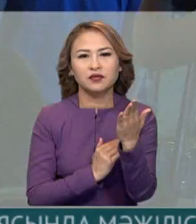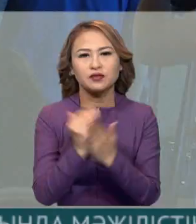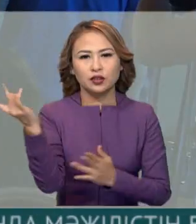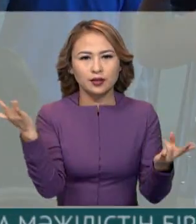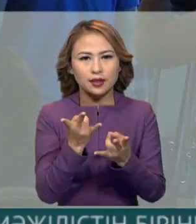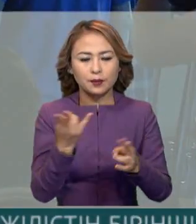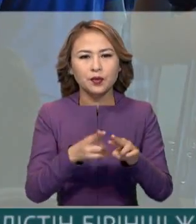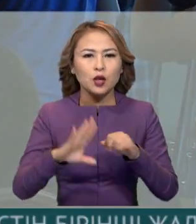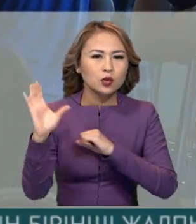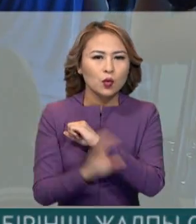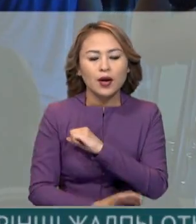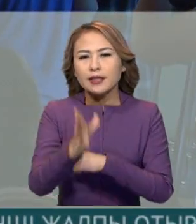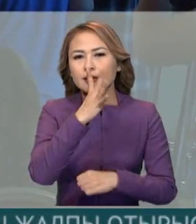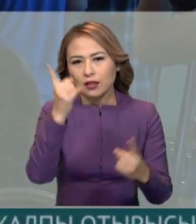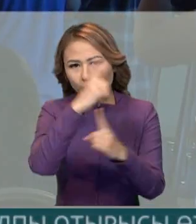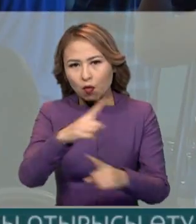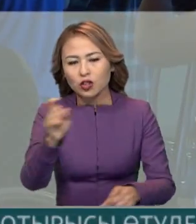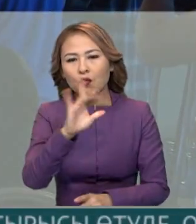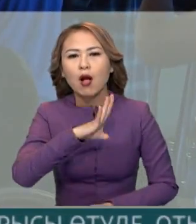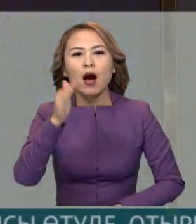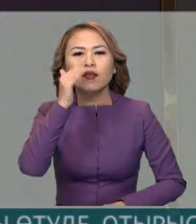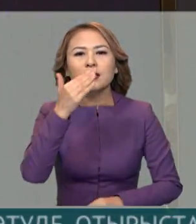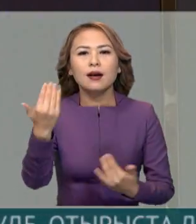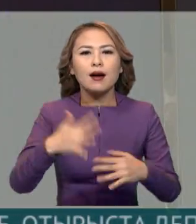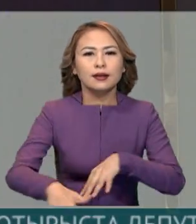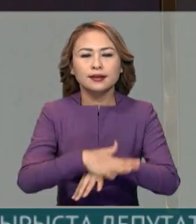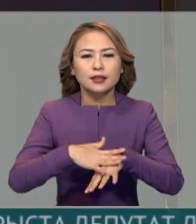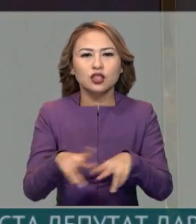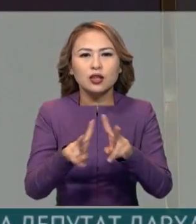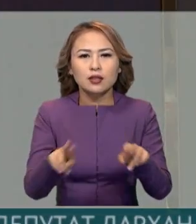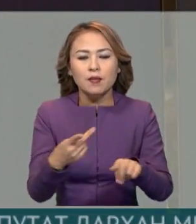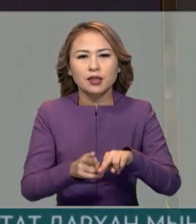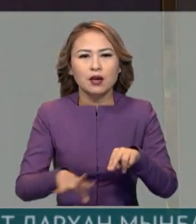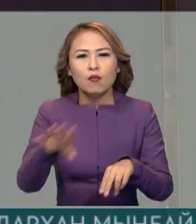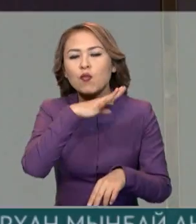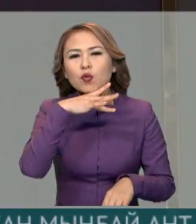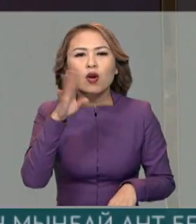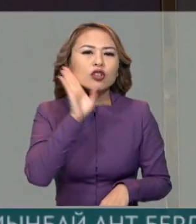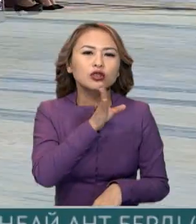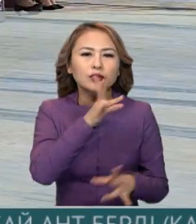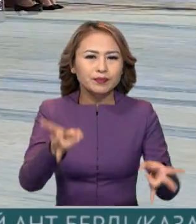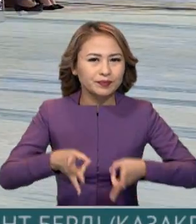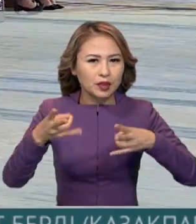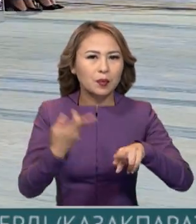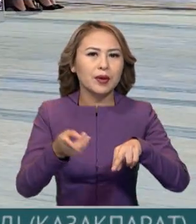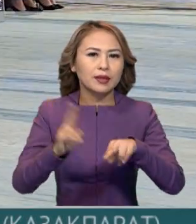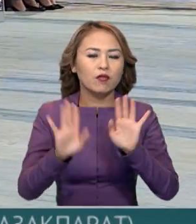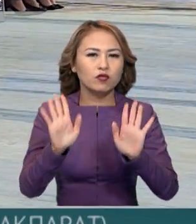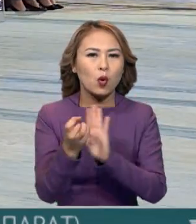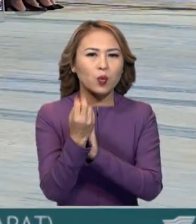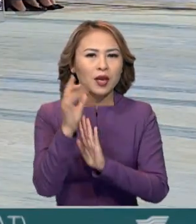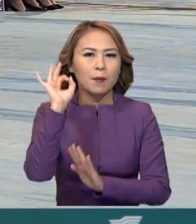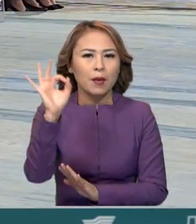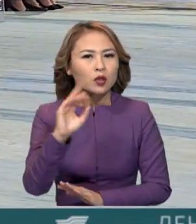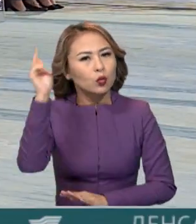деңгейде ілгерілету. Айта кетейік, соңғы деректер бойынша Ауғанстан халқының тең жартысы нәзік жандылар, алайда олардың тек